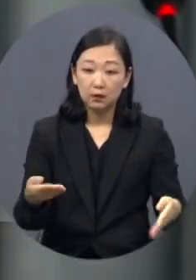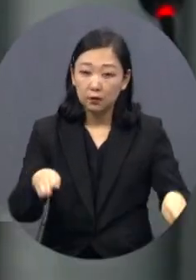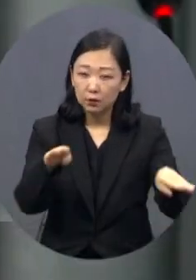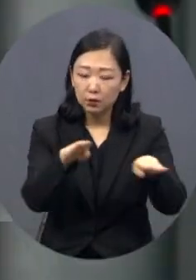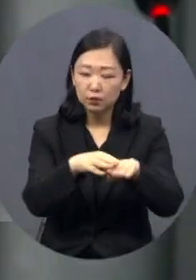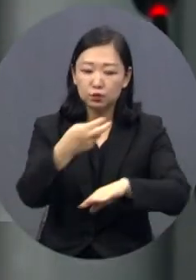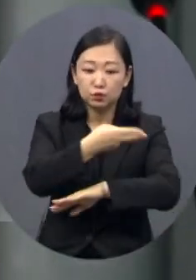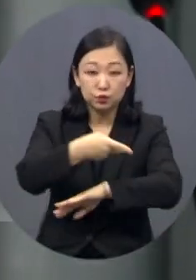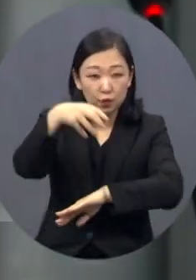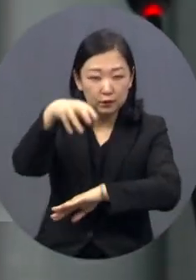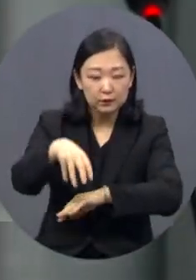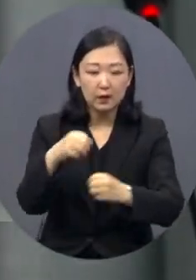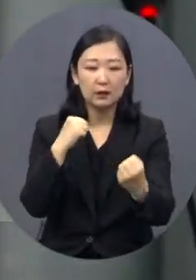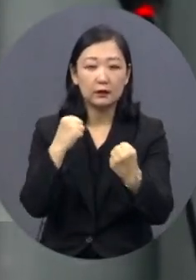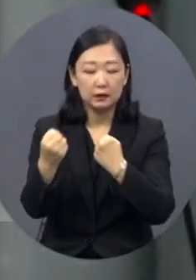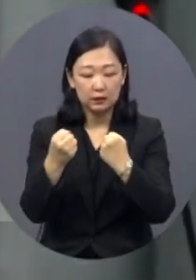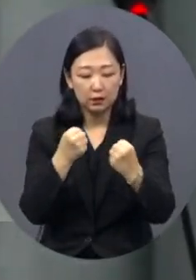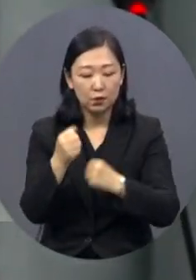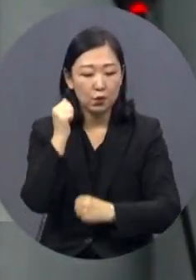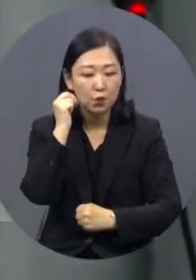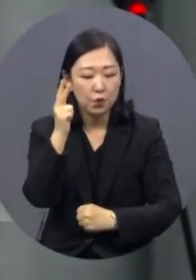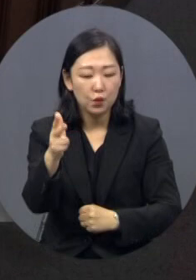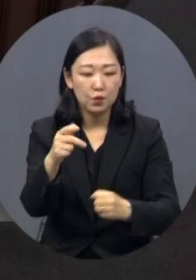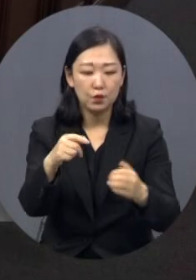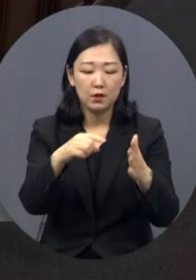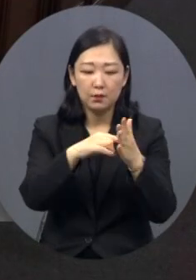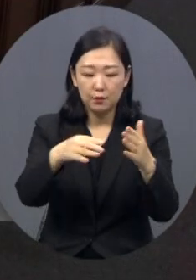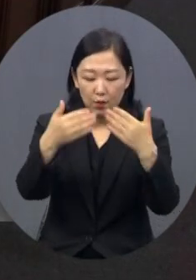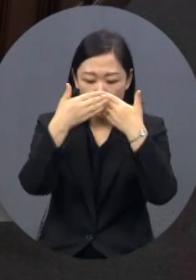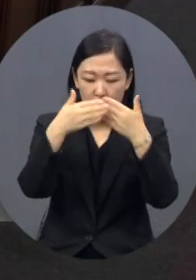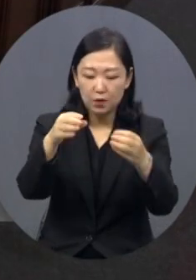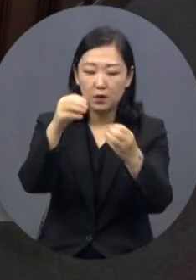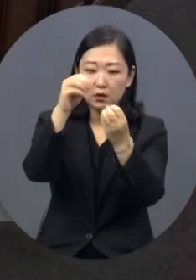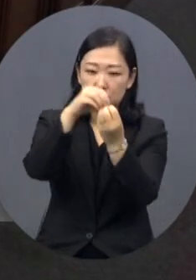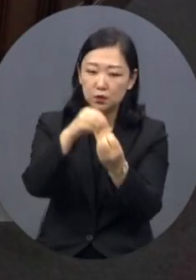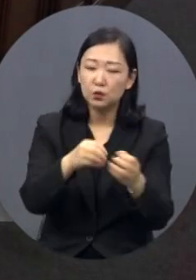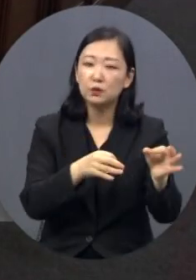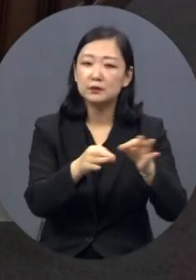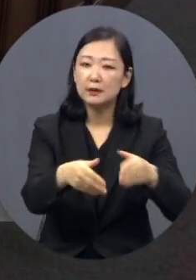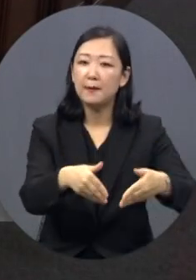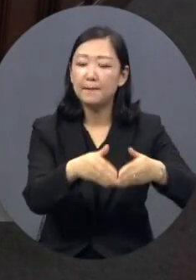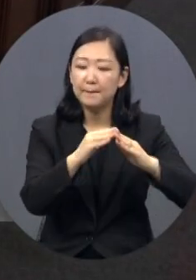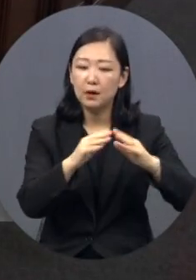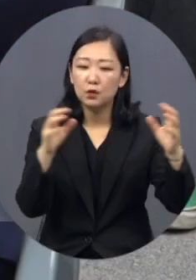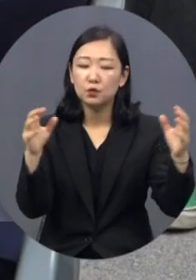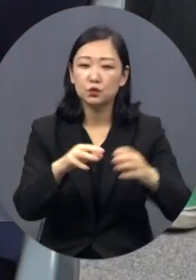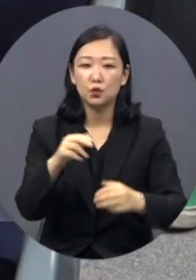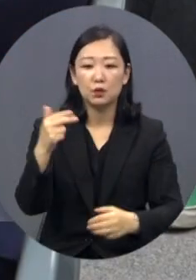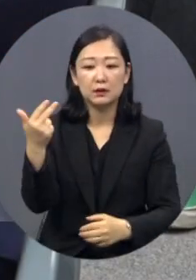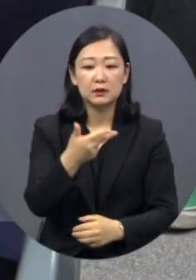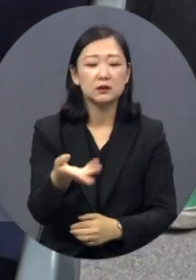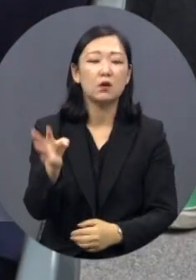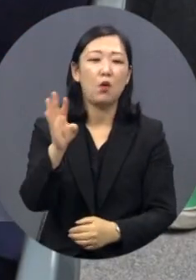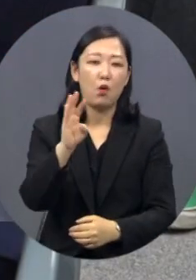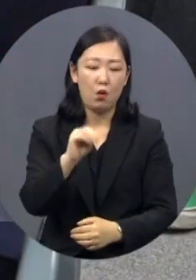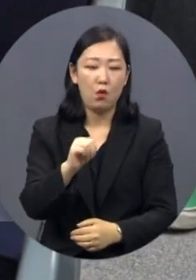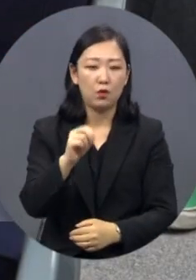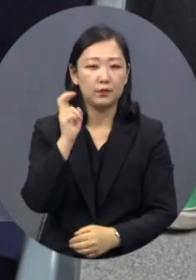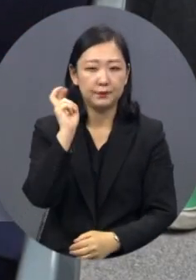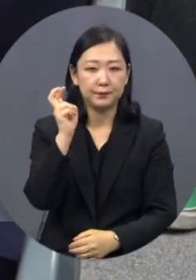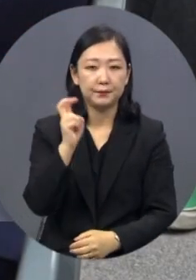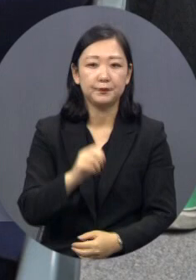복합시설에는 수영장과 헬스장, 호텔과 면세점, 전통시장 등이 들어서며 총 사업비는 7천억